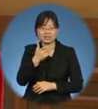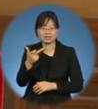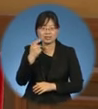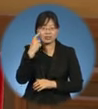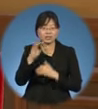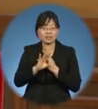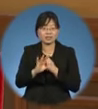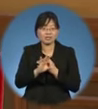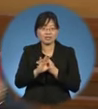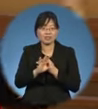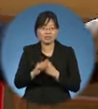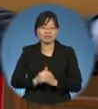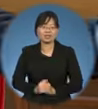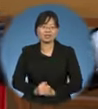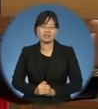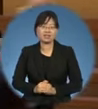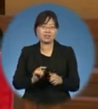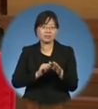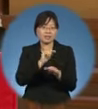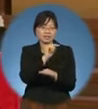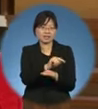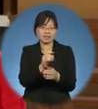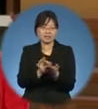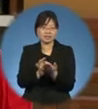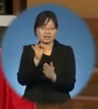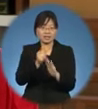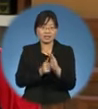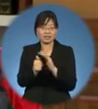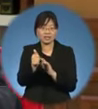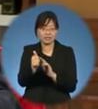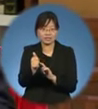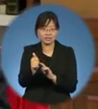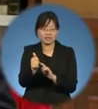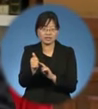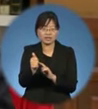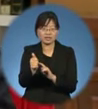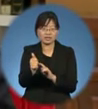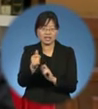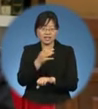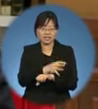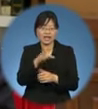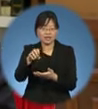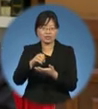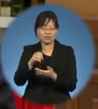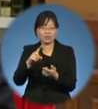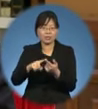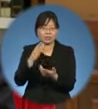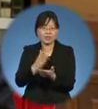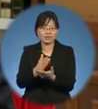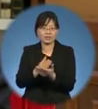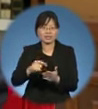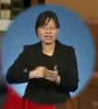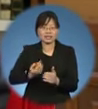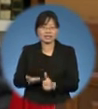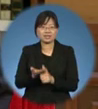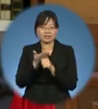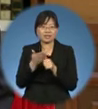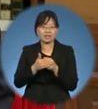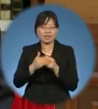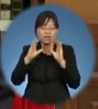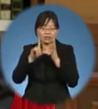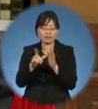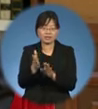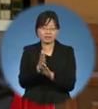왜 그러냐면은 밖에서 비싼 선수를 이 사오는 것보다 자기가 키워서 그렇죠 어렸을